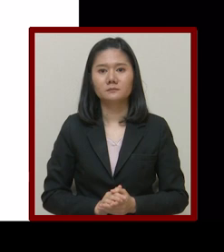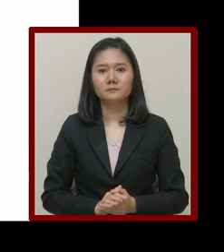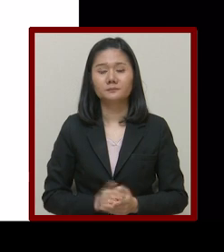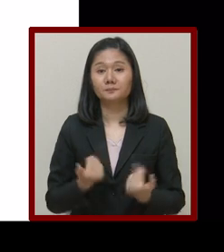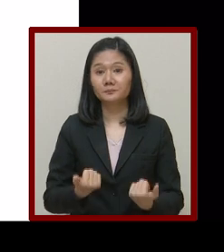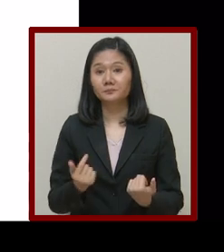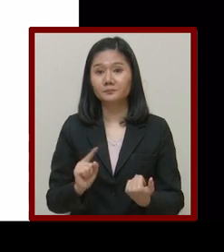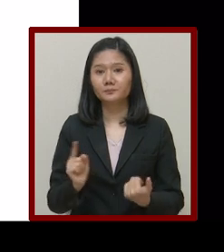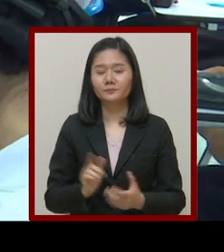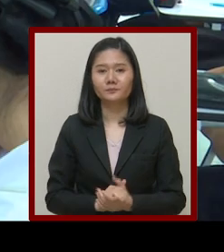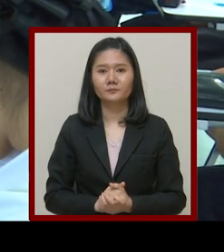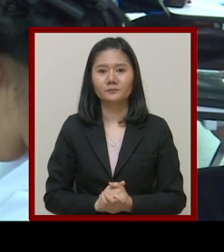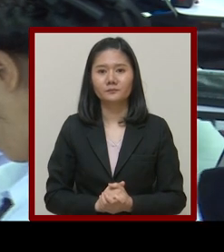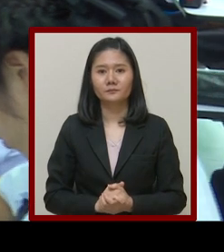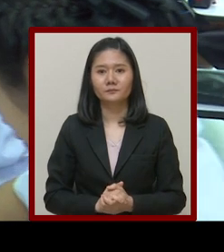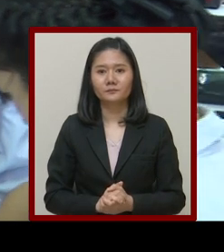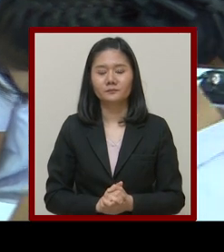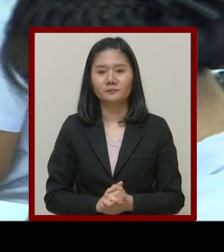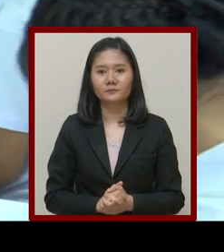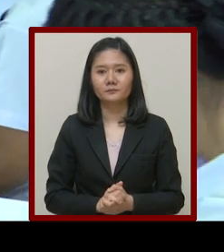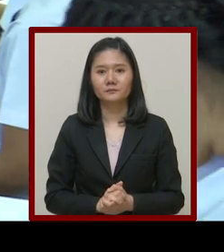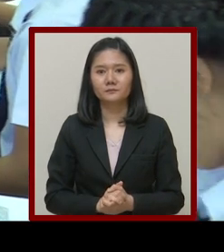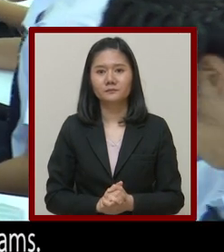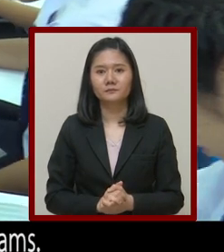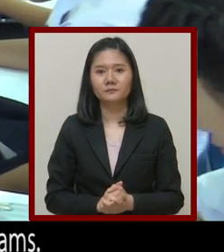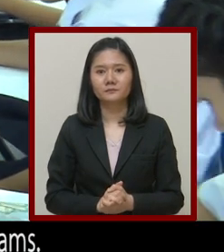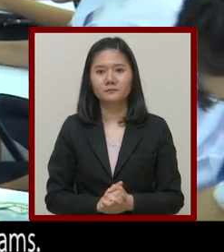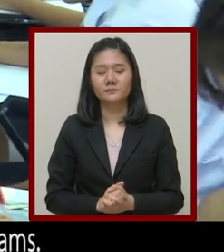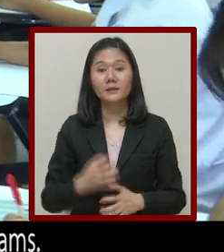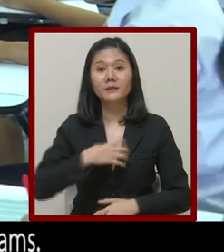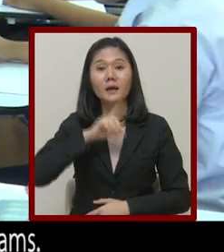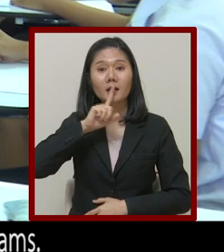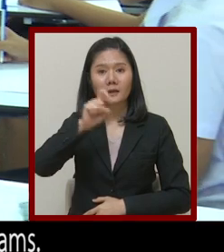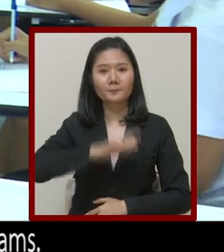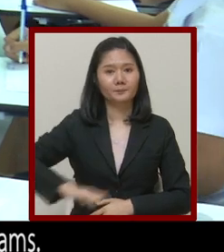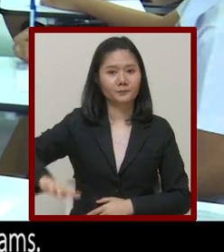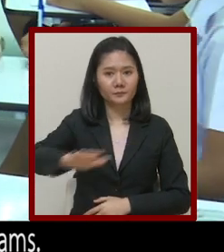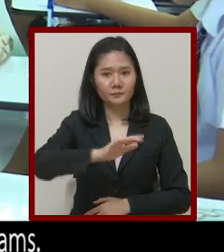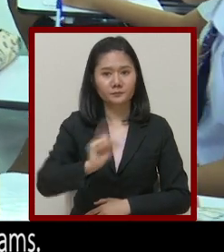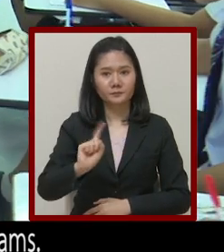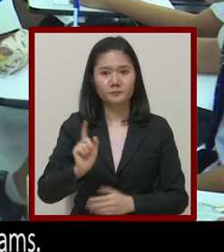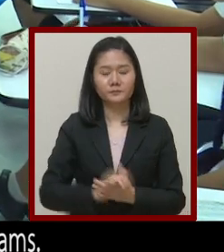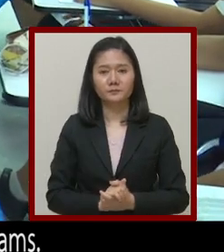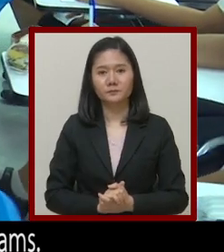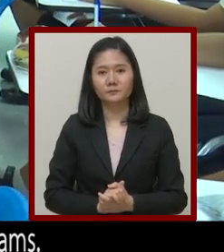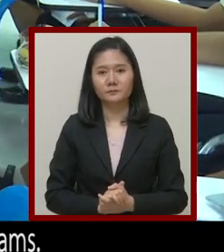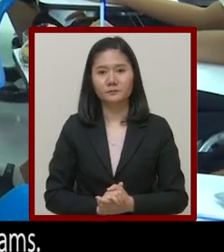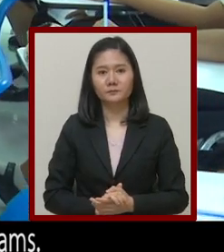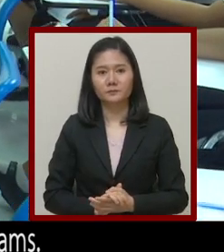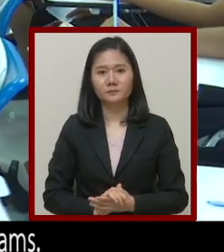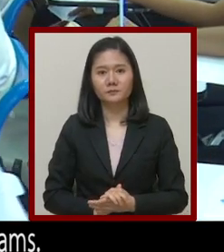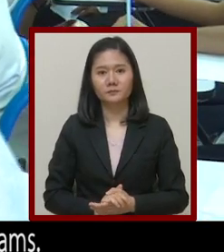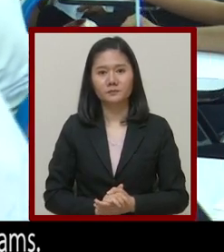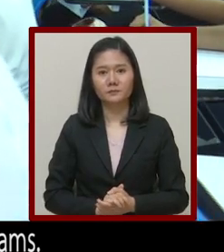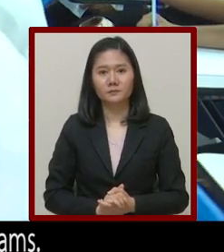ทีนี้อยากจะถามพวกเรานิดนึงนะว่าเร